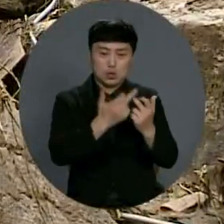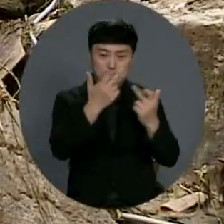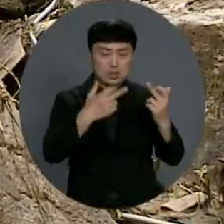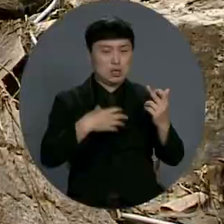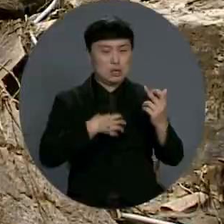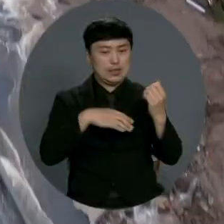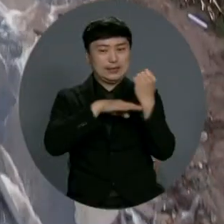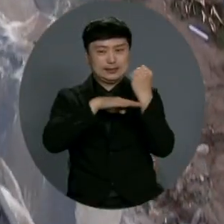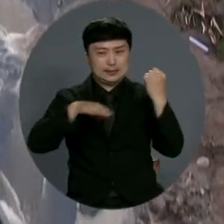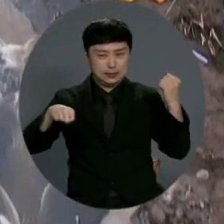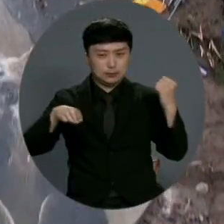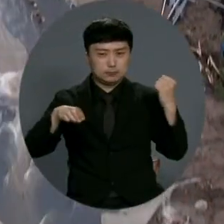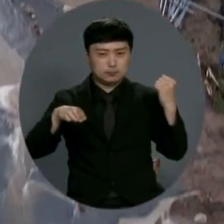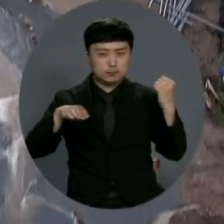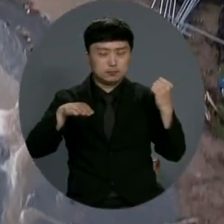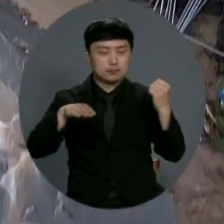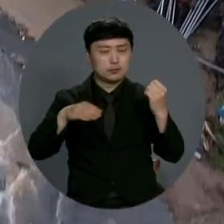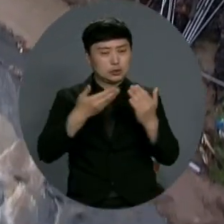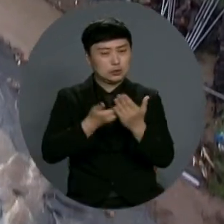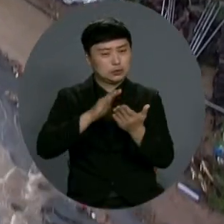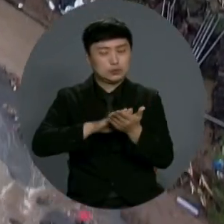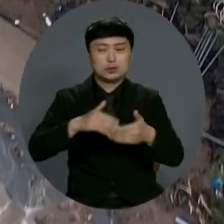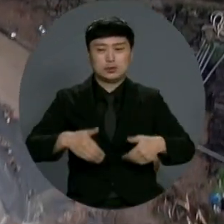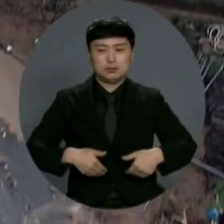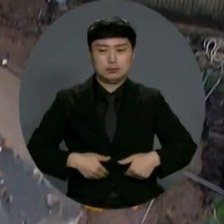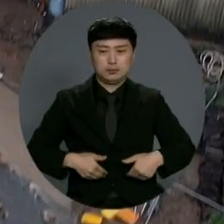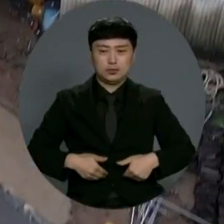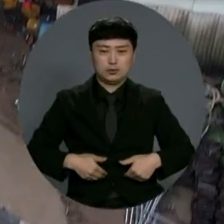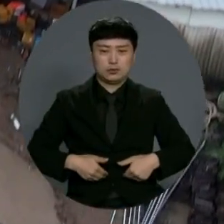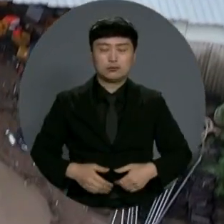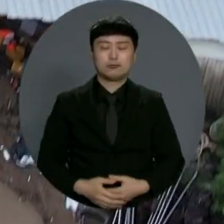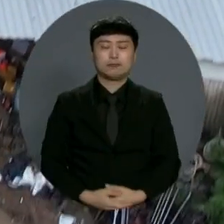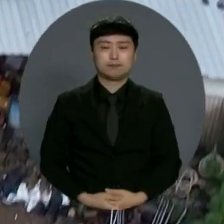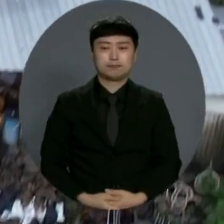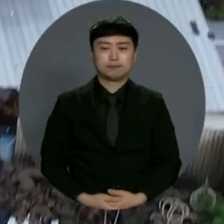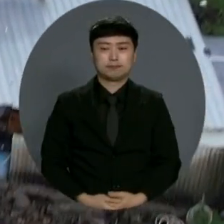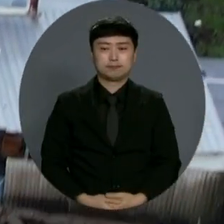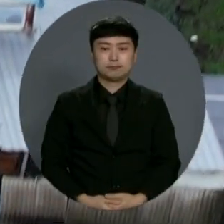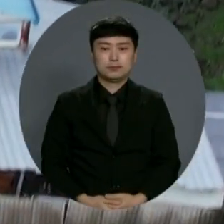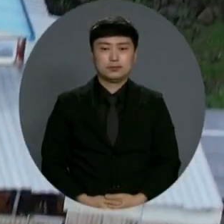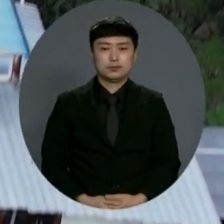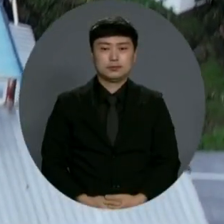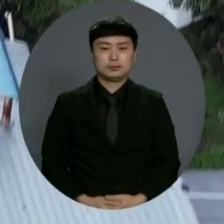기준 등에 대한 대대적인 개편이 필요하다는 지적입니다. MBC 뉴스 이도훈입니다.